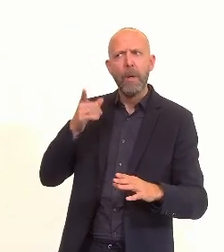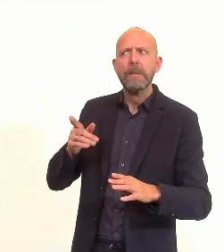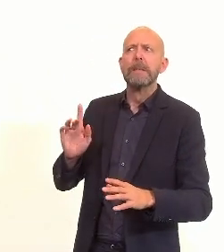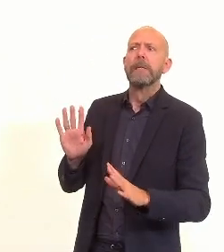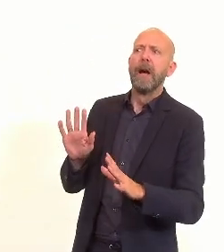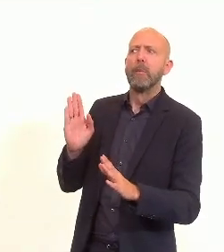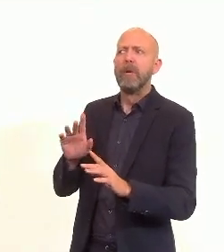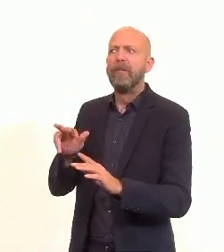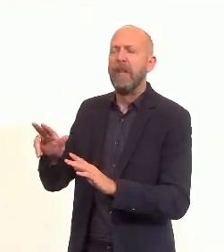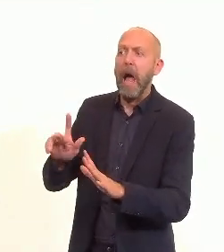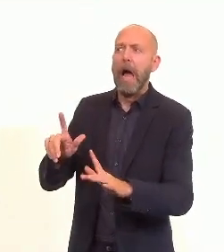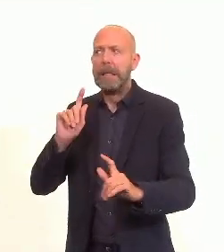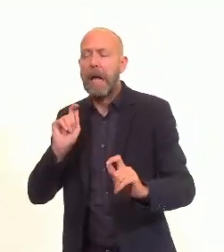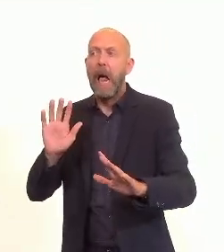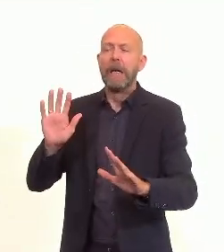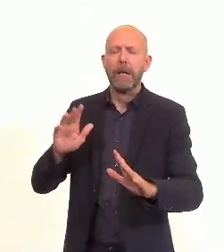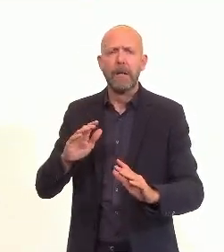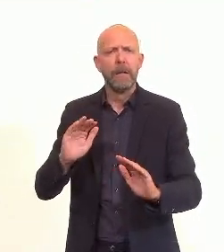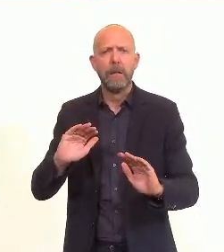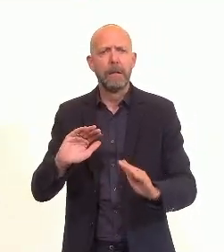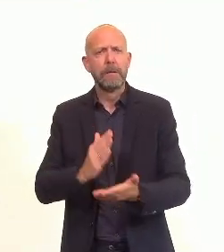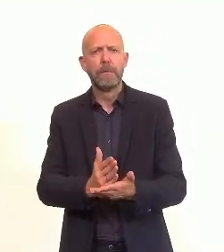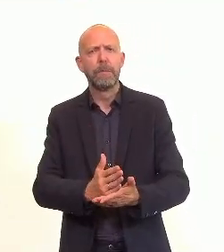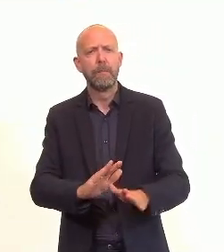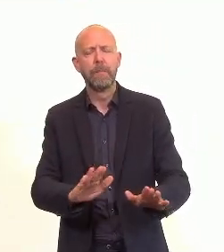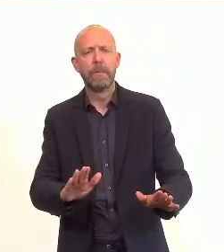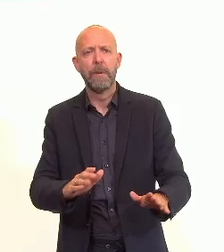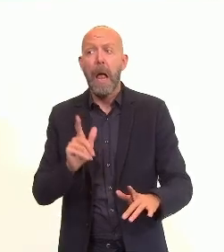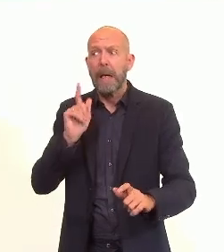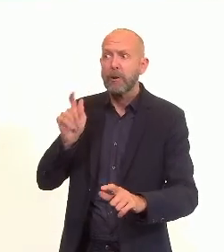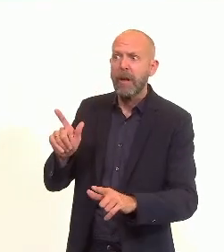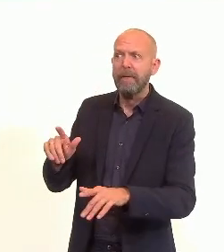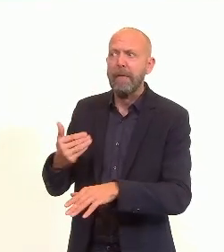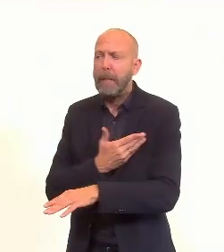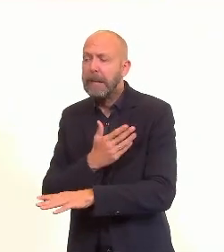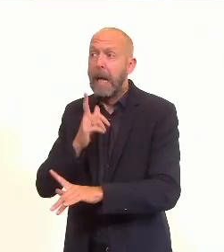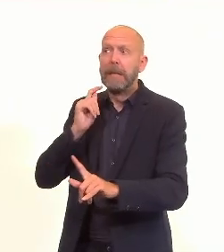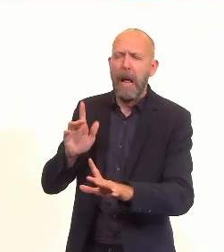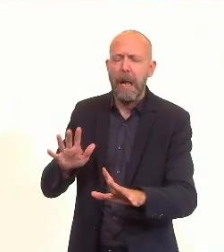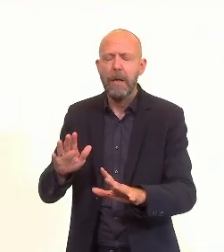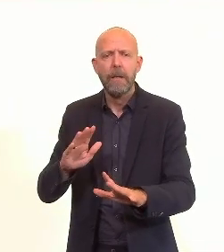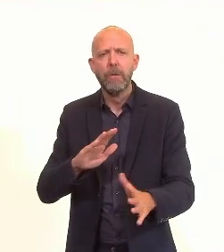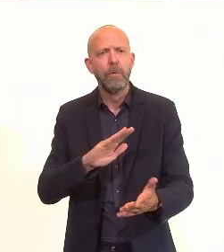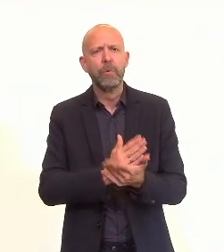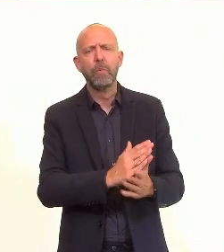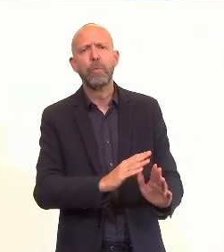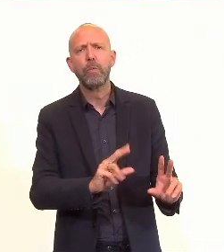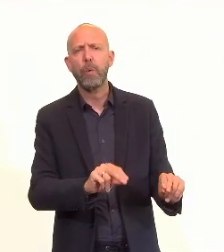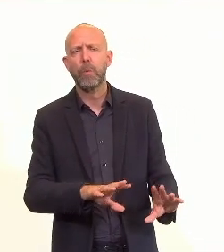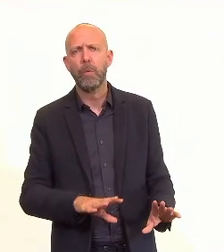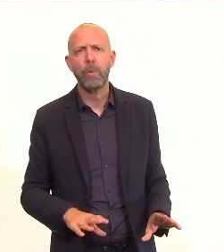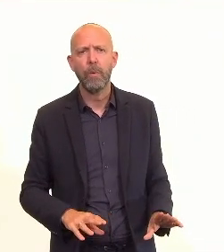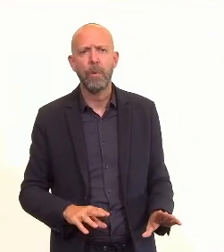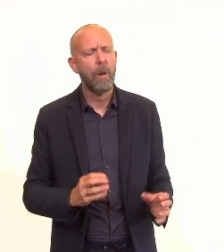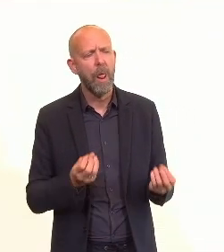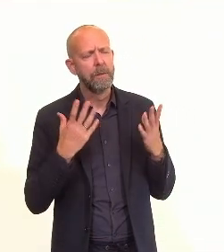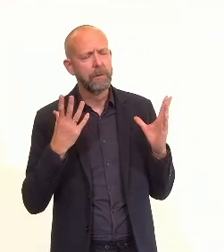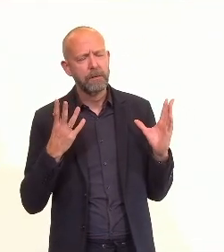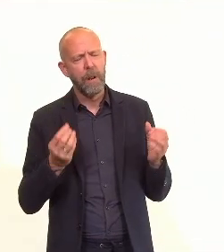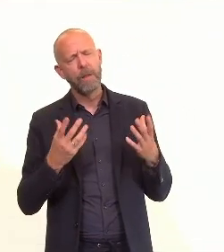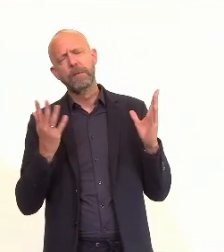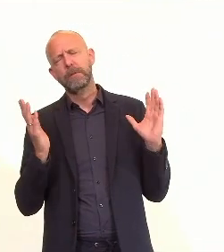Ne pas dire attention, tu vas te faire, attention ici. Non, attention, laissez-moi faire un